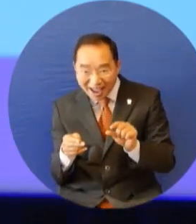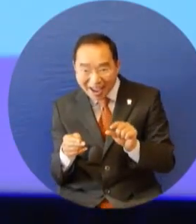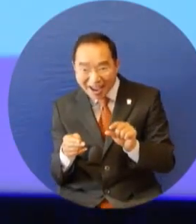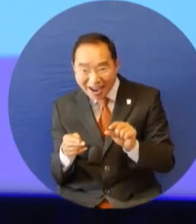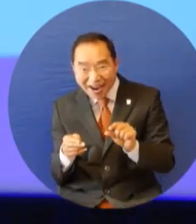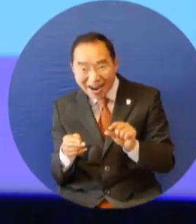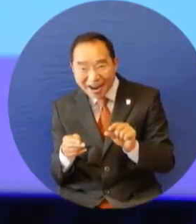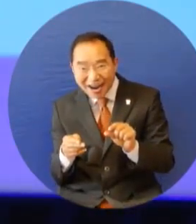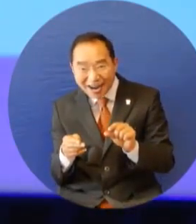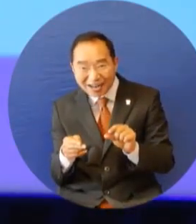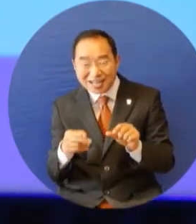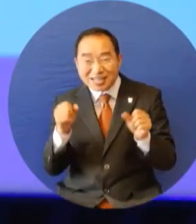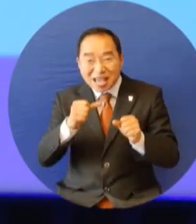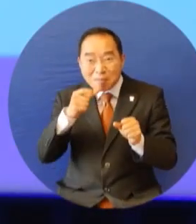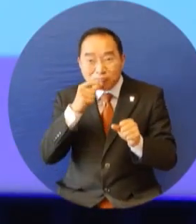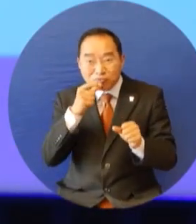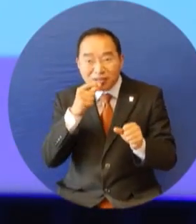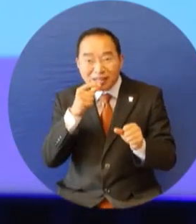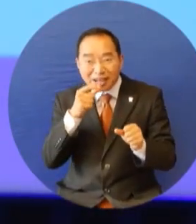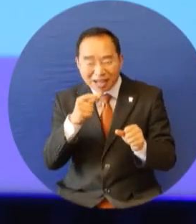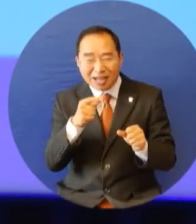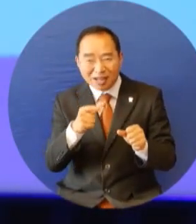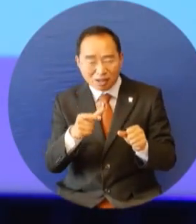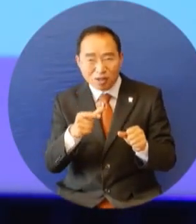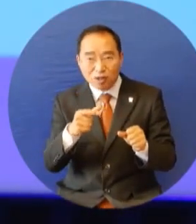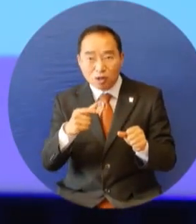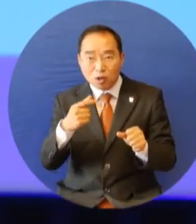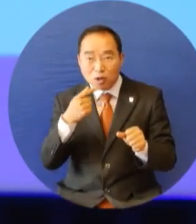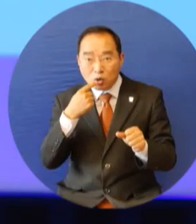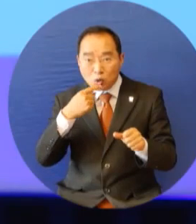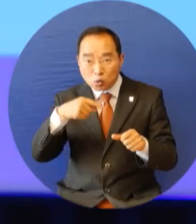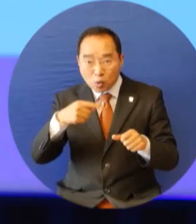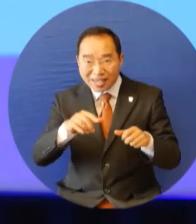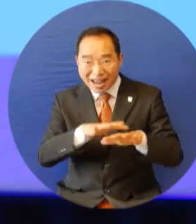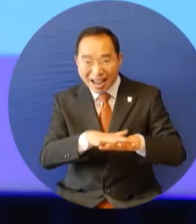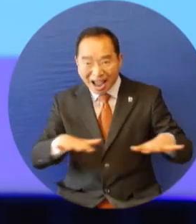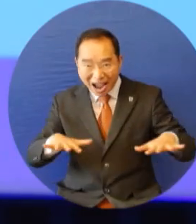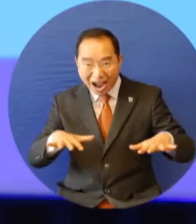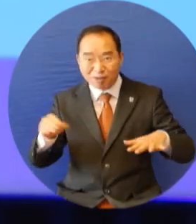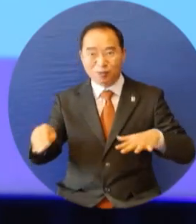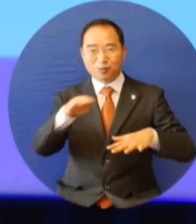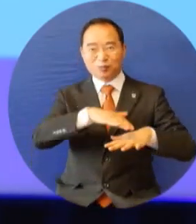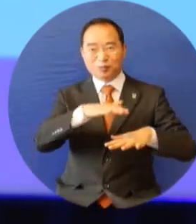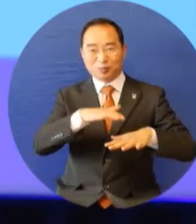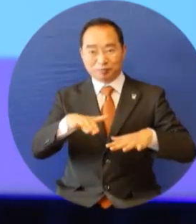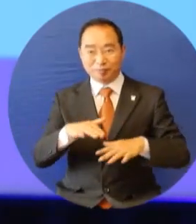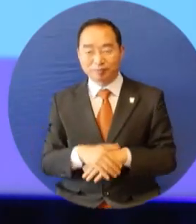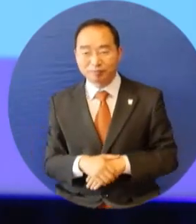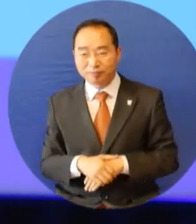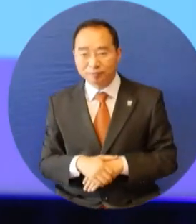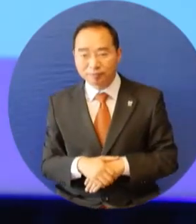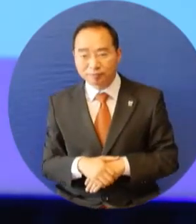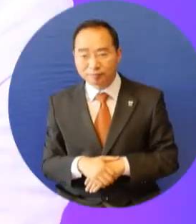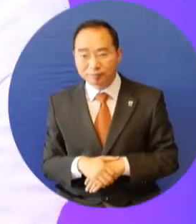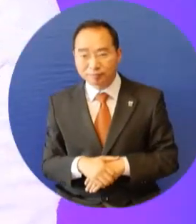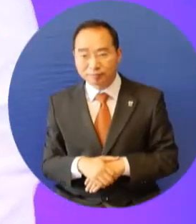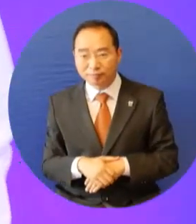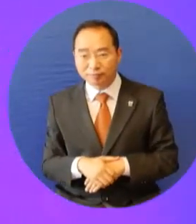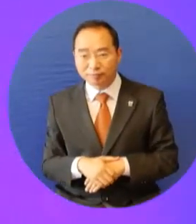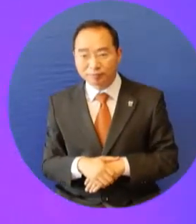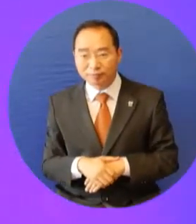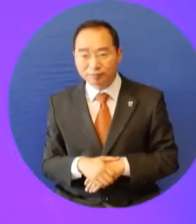이렇게 잘라서 이 찬 그에다 저 물에다가 이렇게 종이를 하나 깔고 이렇게 채취를 하거든.